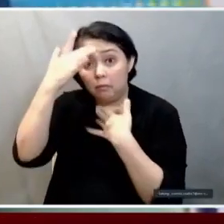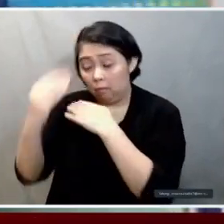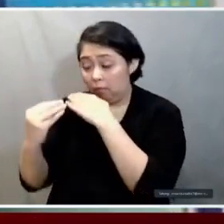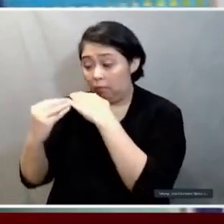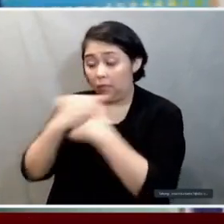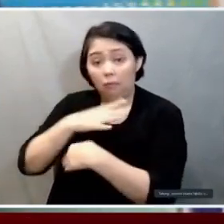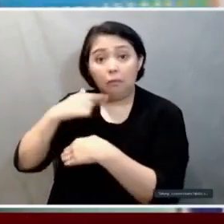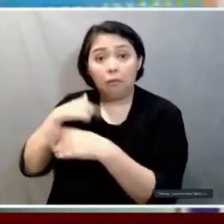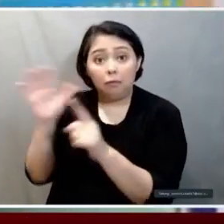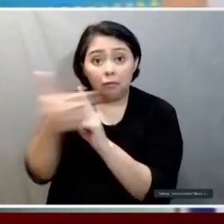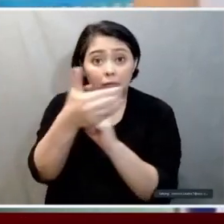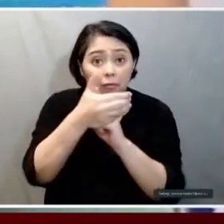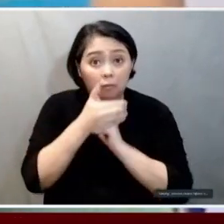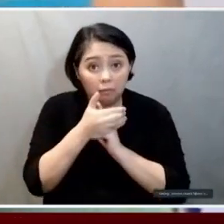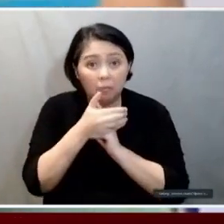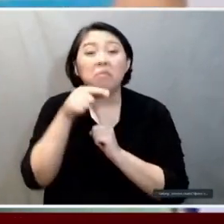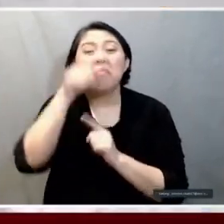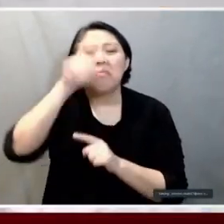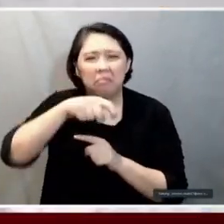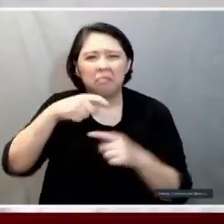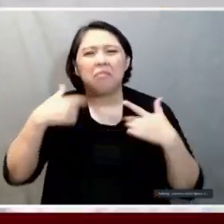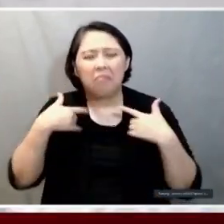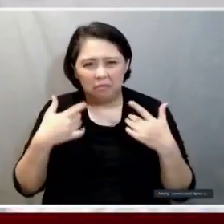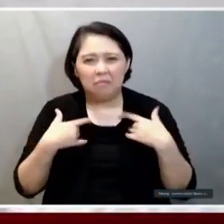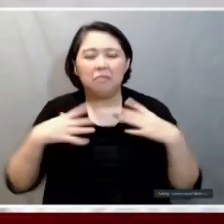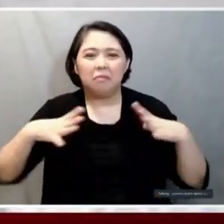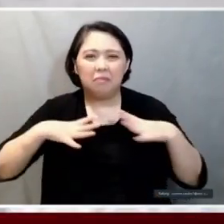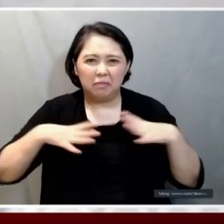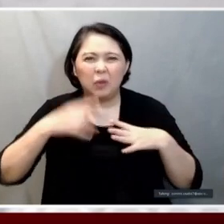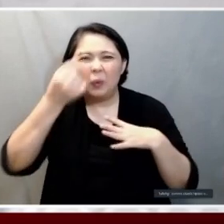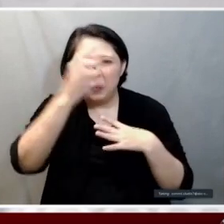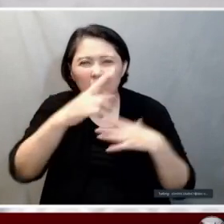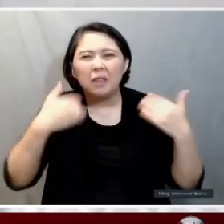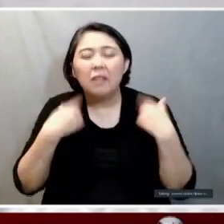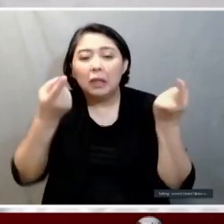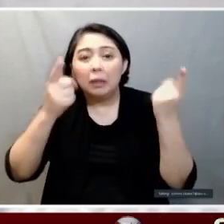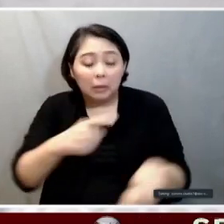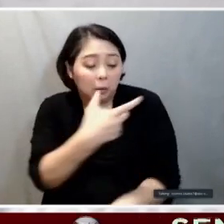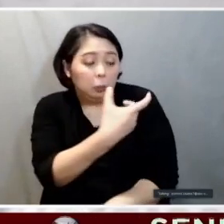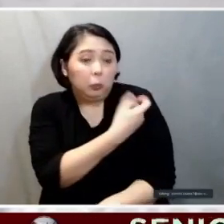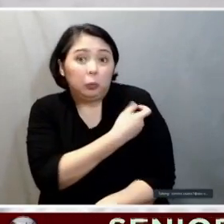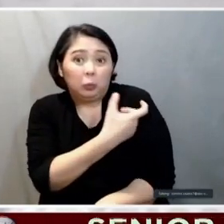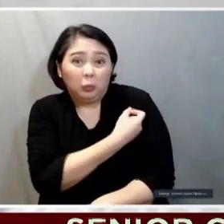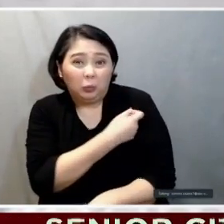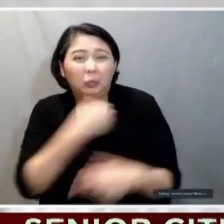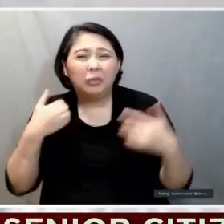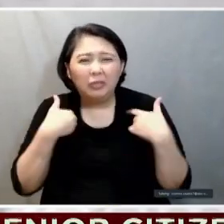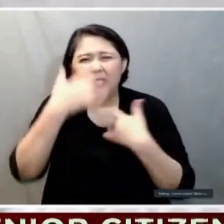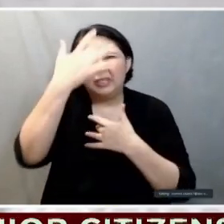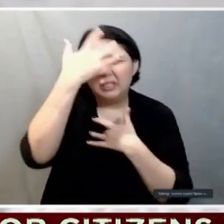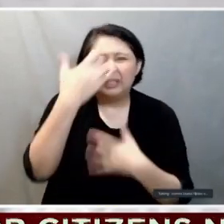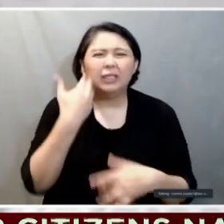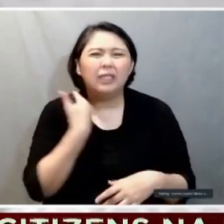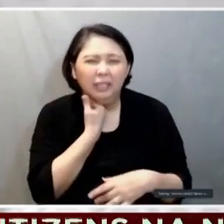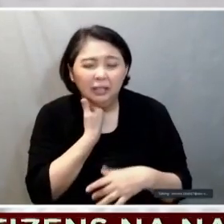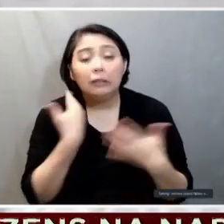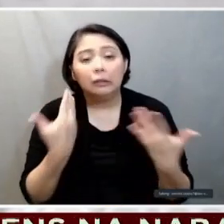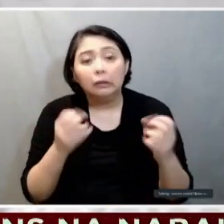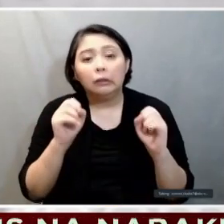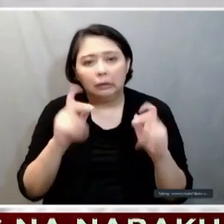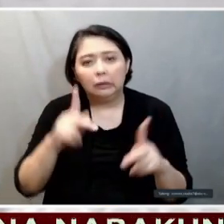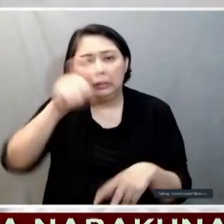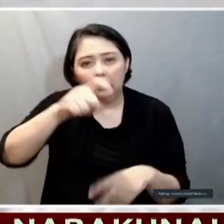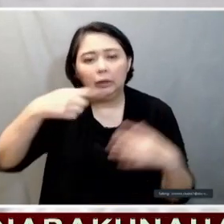effects dahil sa COVID vaccine. More than a year na po tayo and I'm sure all the leave credits that